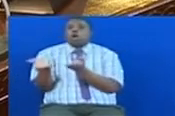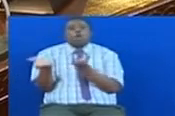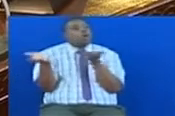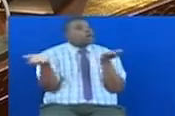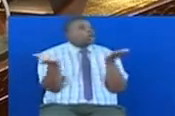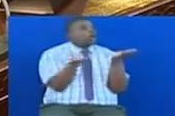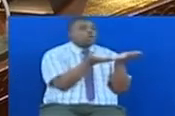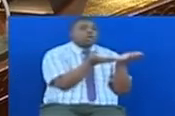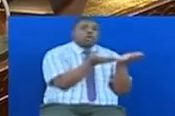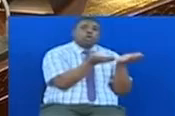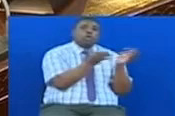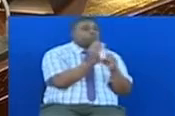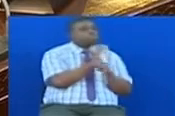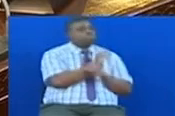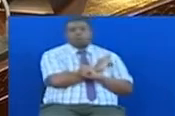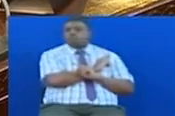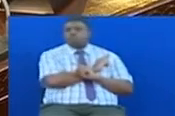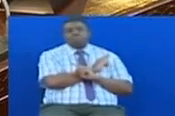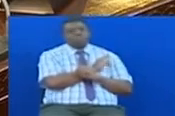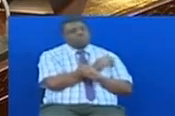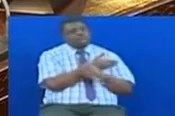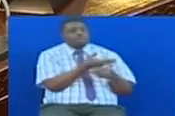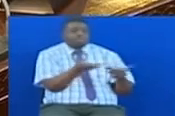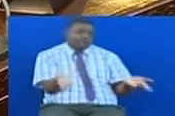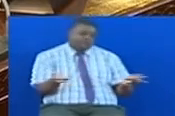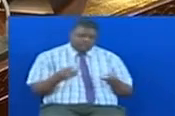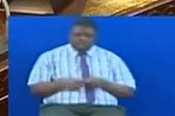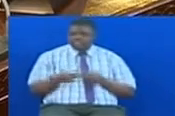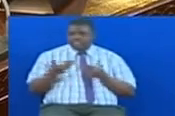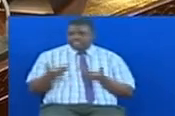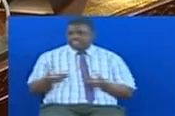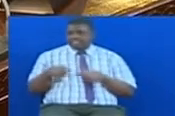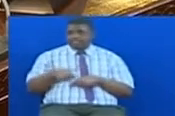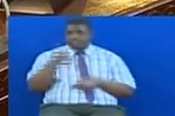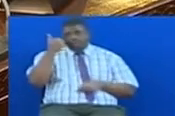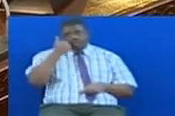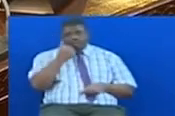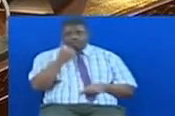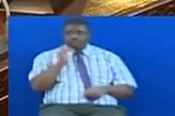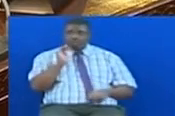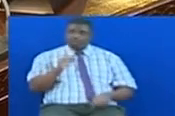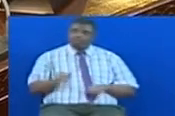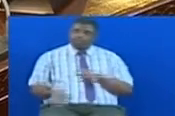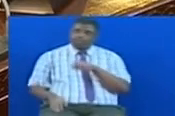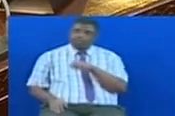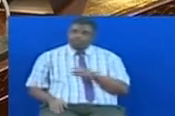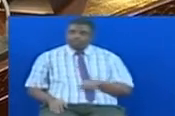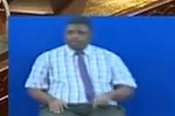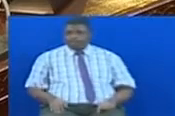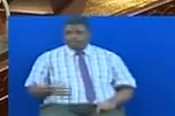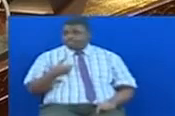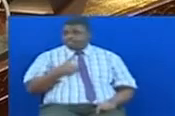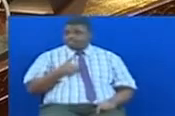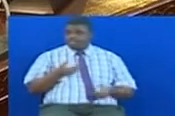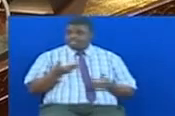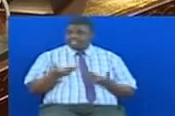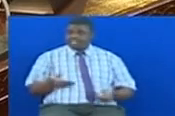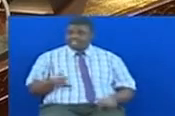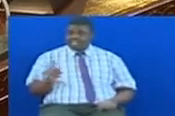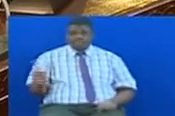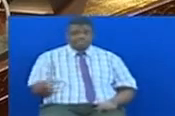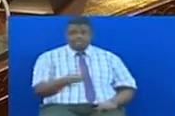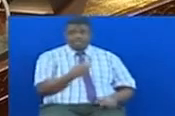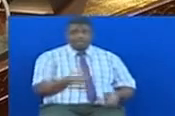na hatimaye watu wenye ulemavu wamekuwa na matani yao. Mwingine anakwambia, ah, mimi sasa hivi bwana hata nikipita